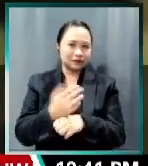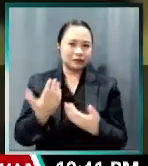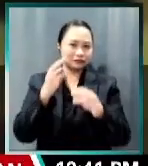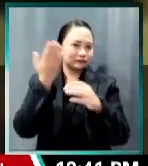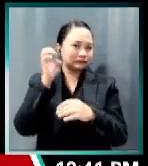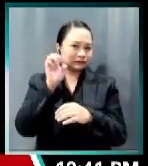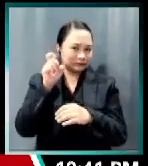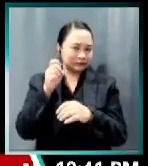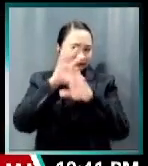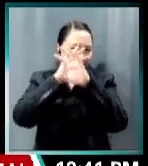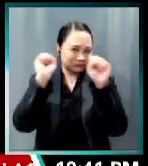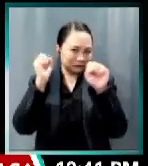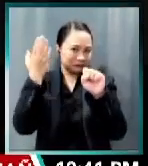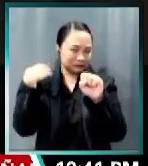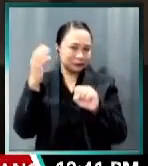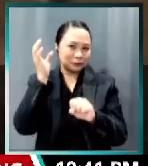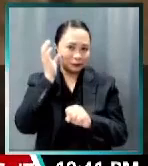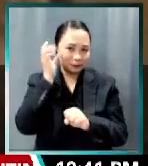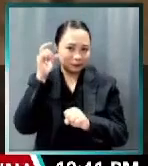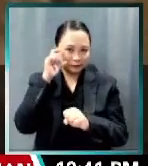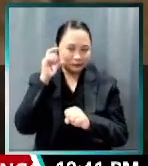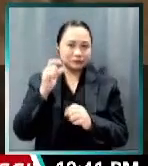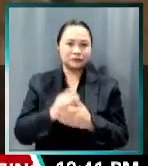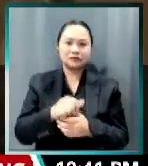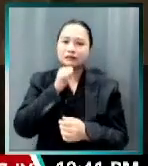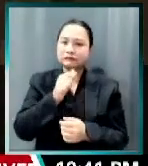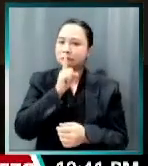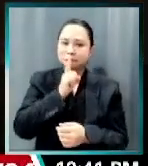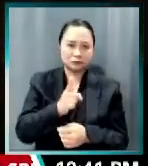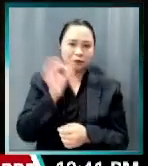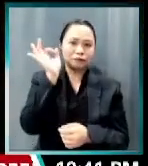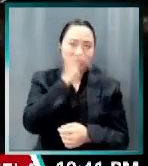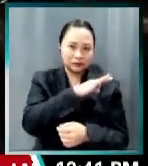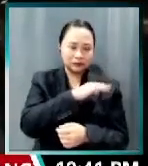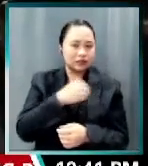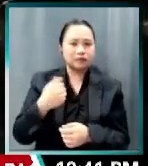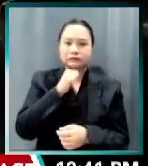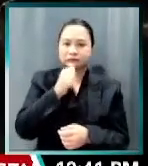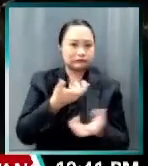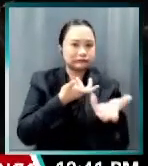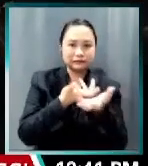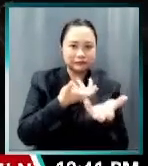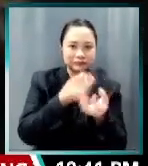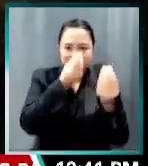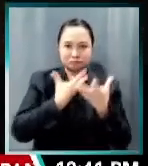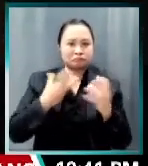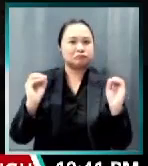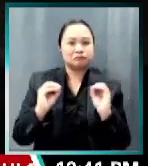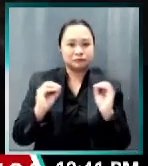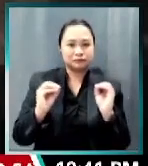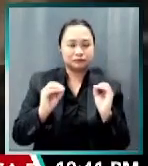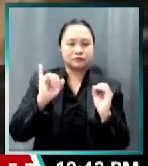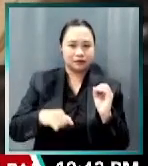People Power Revolution na hindi anila totoo. Ni hindi rin daw sila kinonsulta tungkol dito. Sabi ni Senador Aimee Marcos, lahat